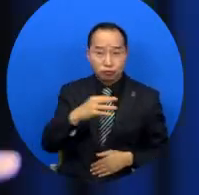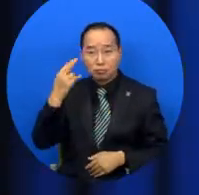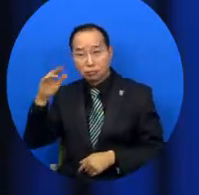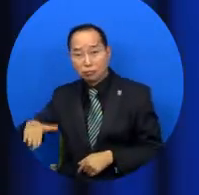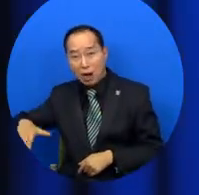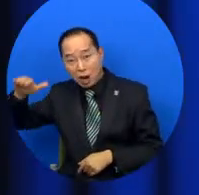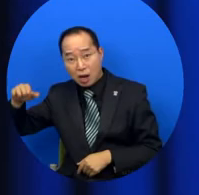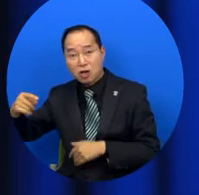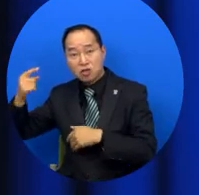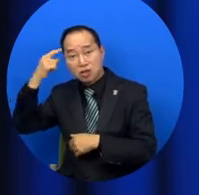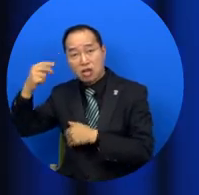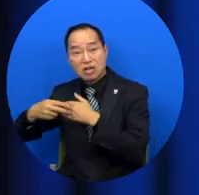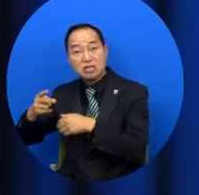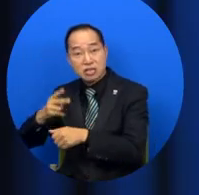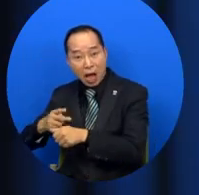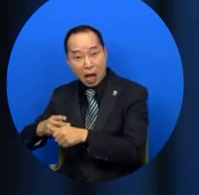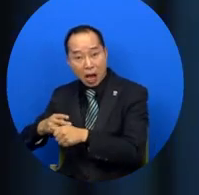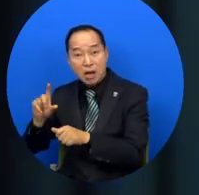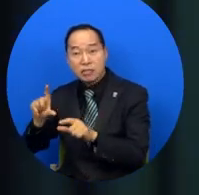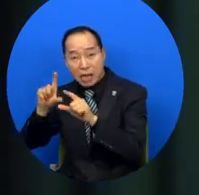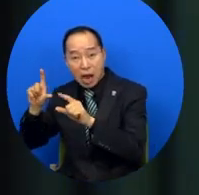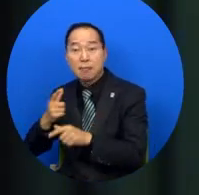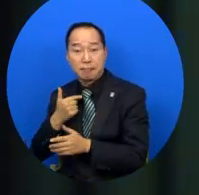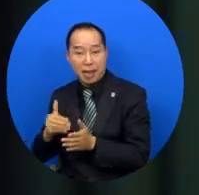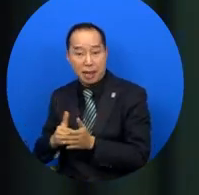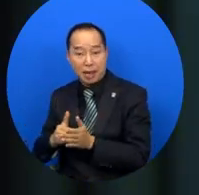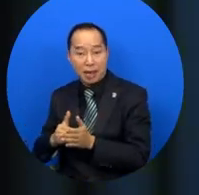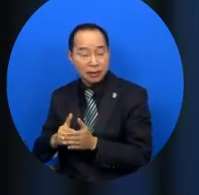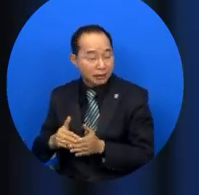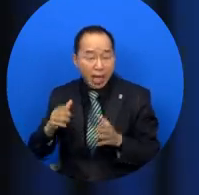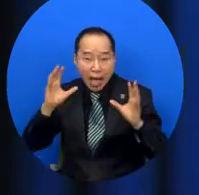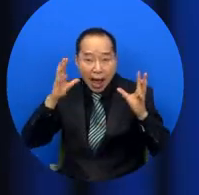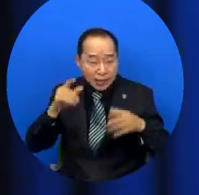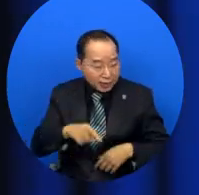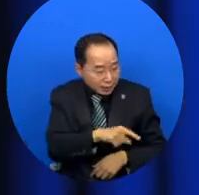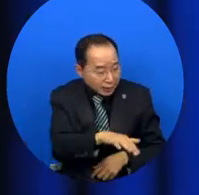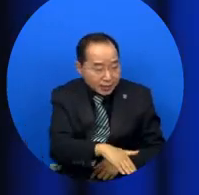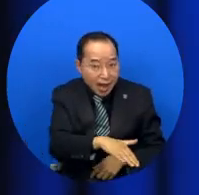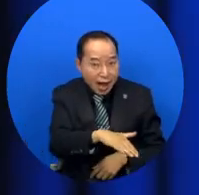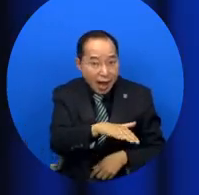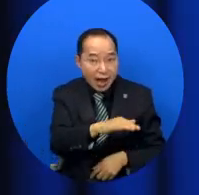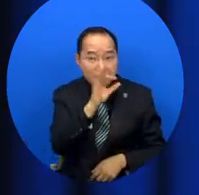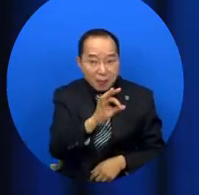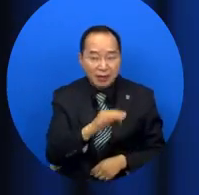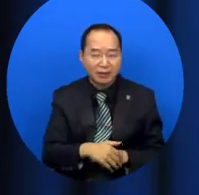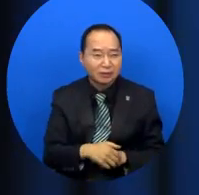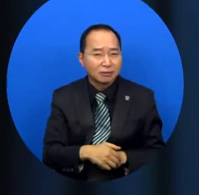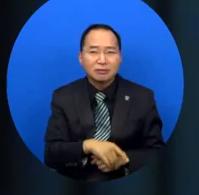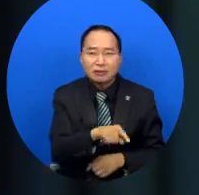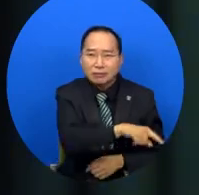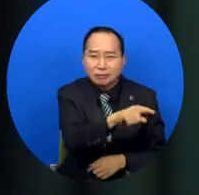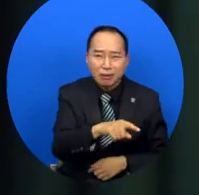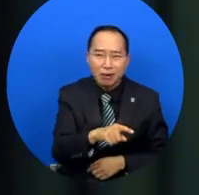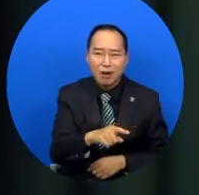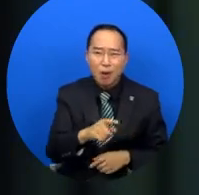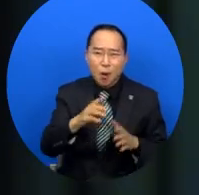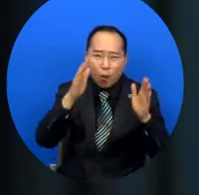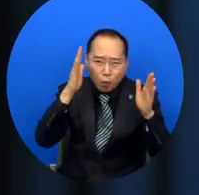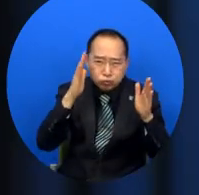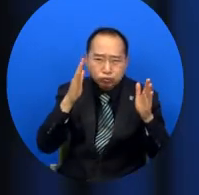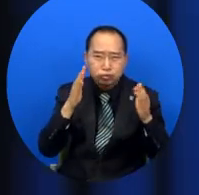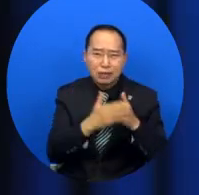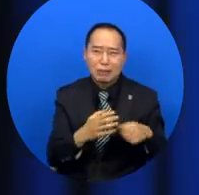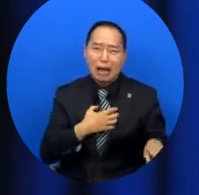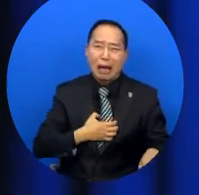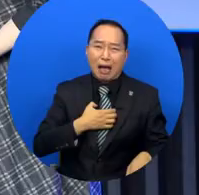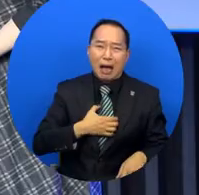정신과 의사이면서 어떻게 생각하냐면 우리 아이들의 자라는 걸 보면은 그 학업이나 그 경쟁에 너무